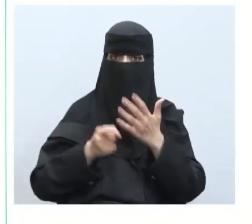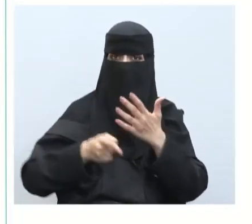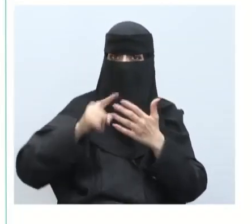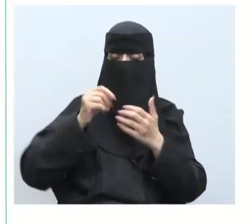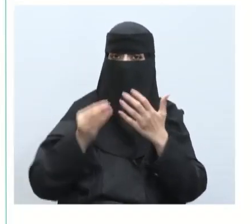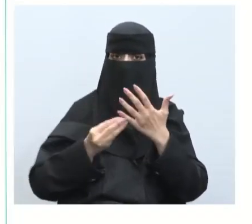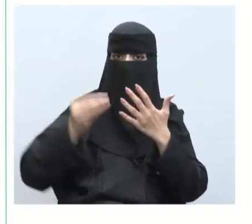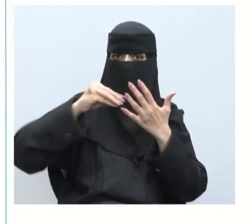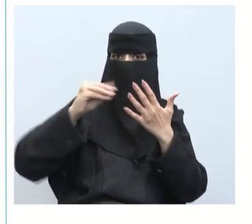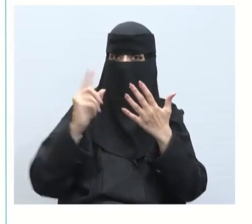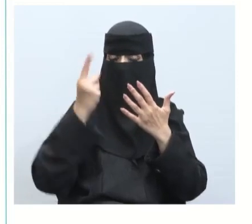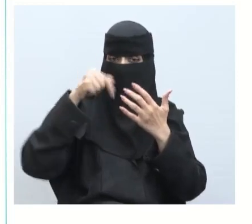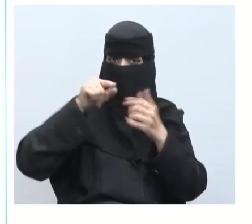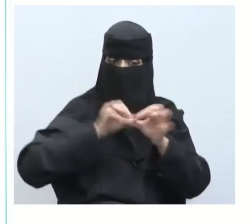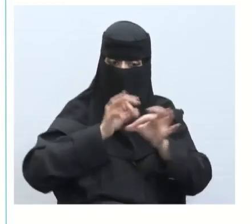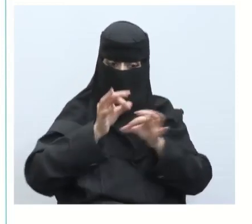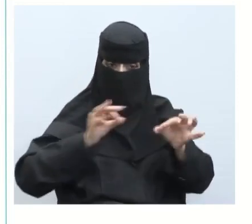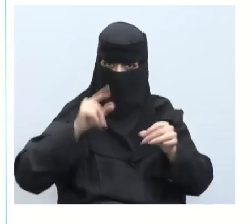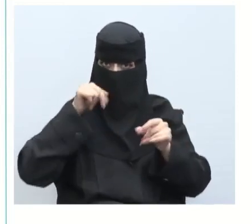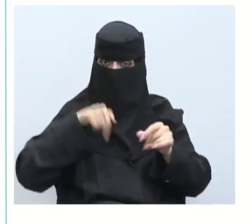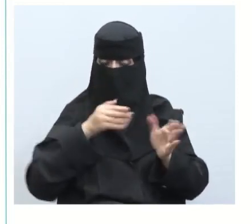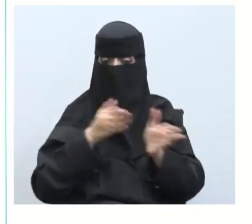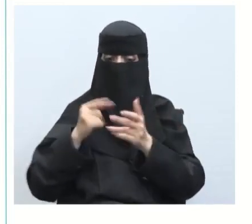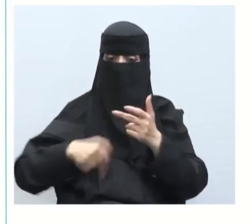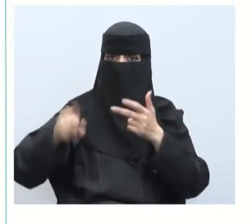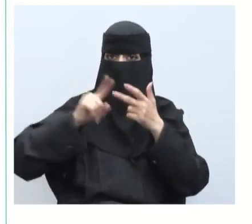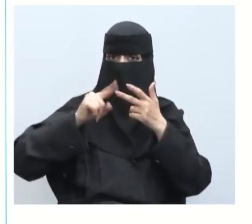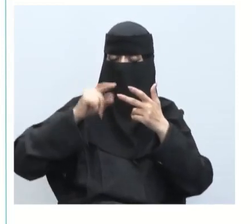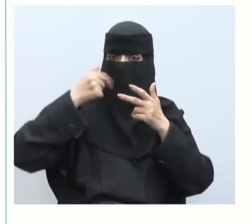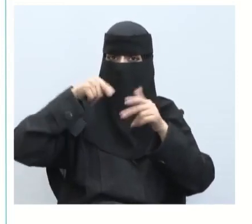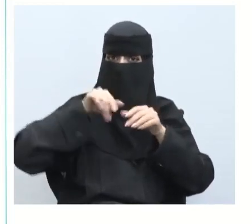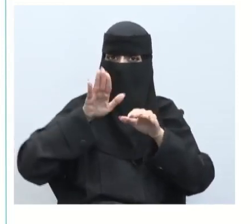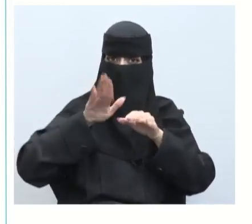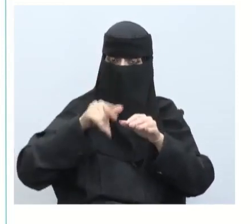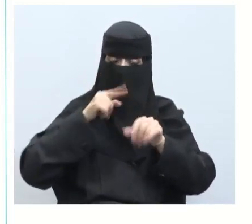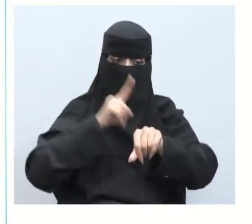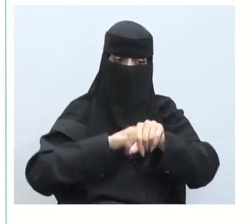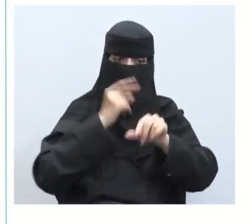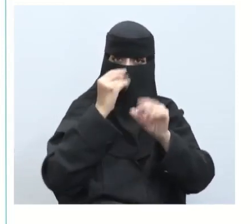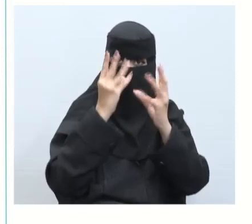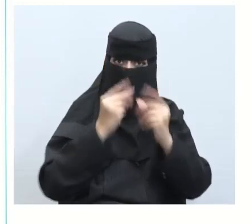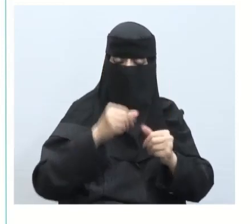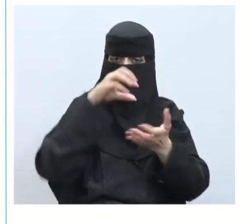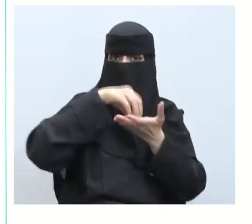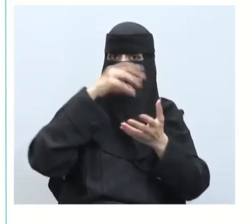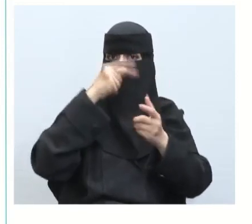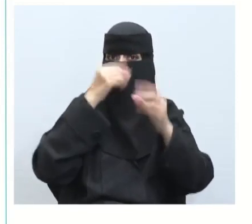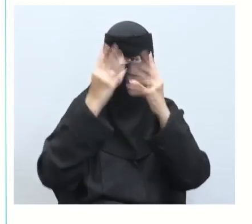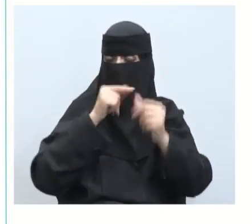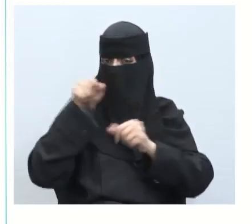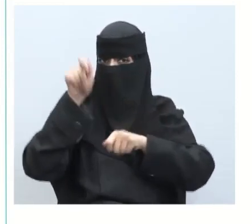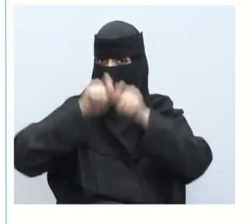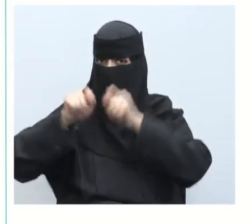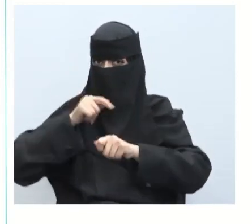ذكرنا الخطوه الاولى يضع خطه لهذه الموارد المتاحه الخطوه الثانيه يضع الوقت المناسب والمكان المناسب لاستخدام هذه